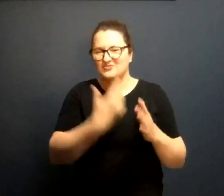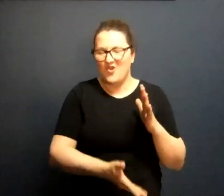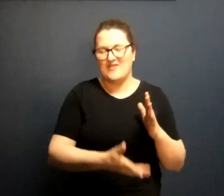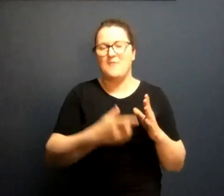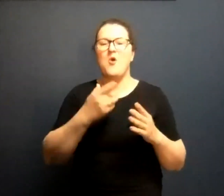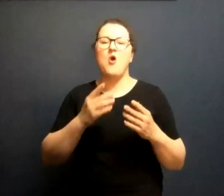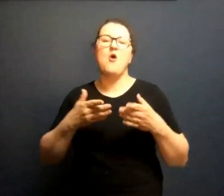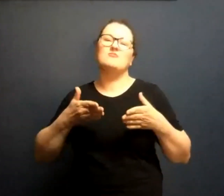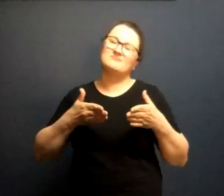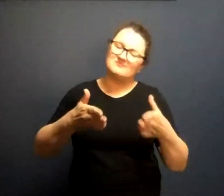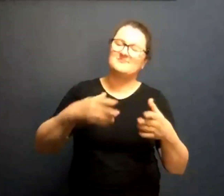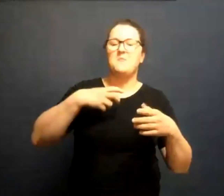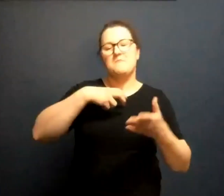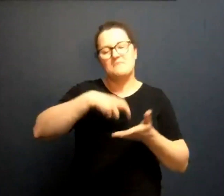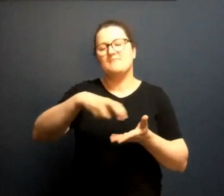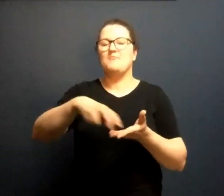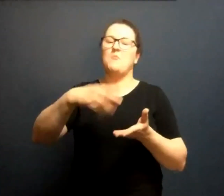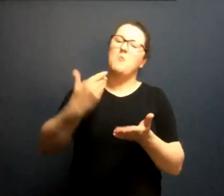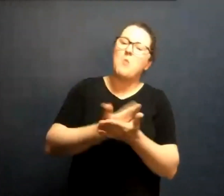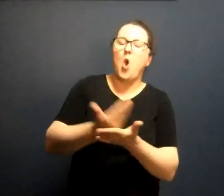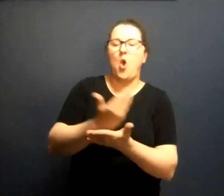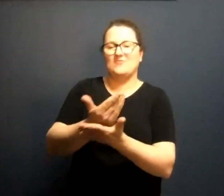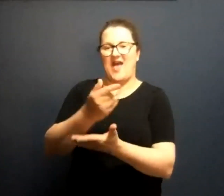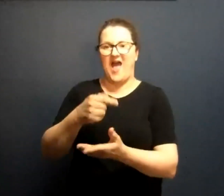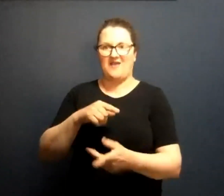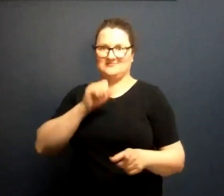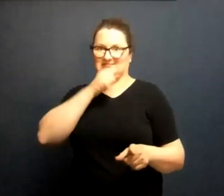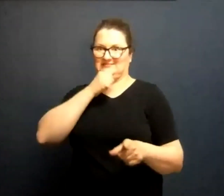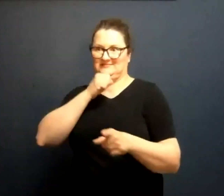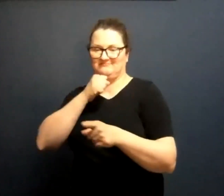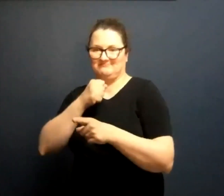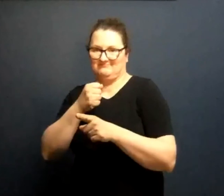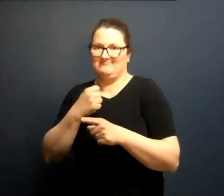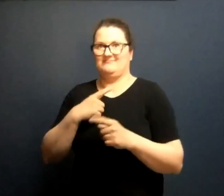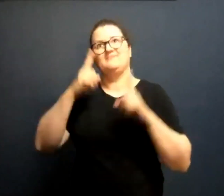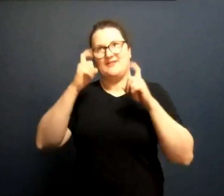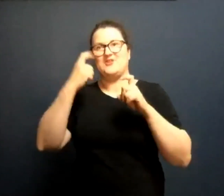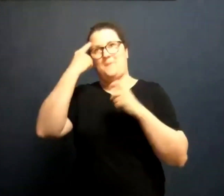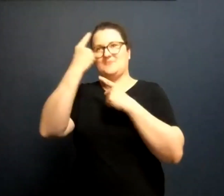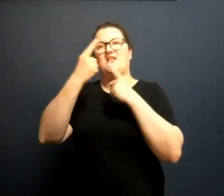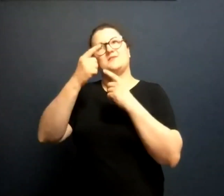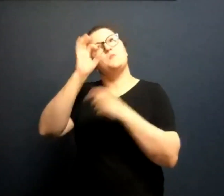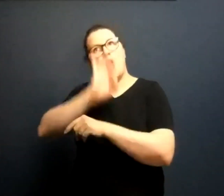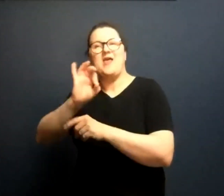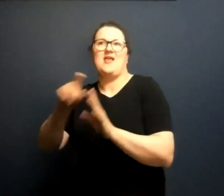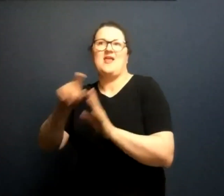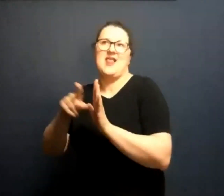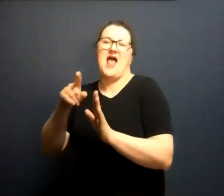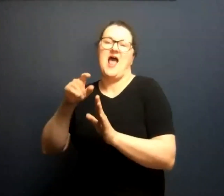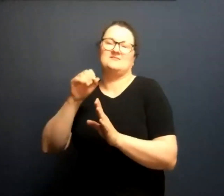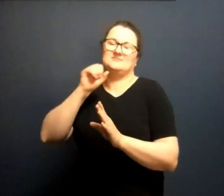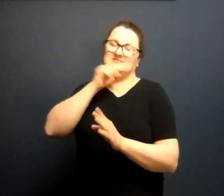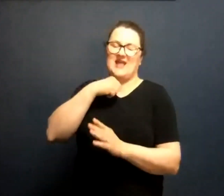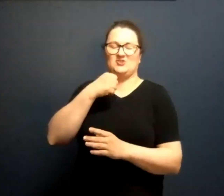projektanci mody się starzeją, więc zaczynają myśleć także o strojach dla starszych. Chociaż te stroje właśnie, co to znaczy dla